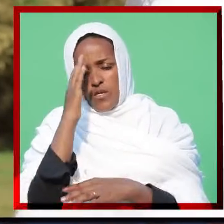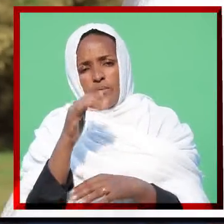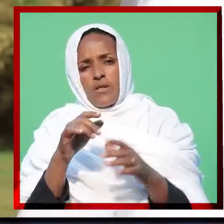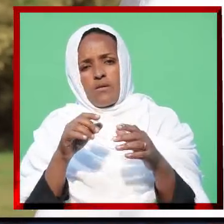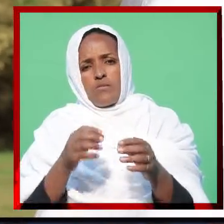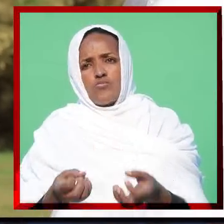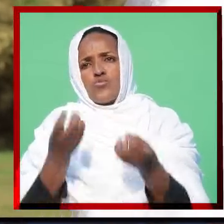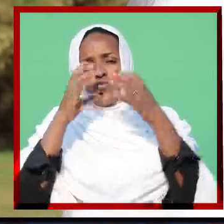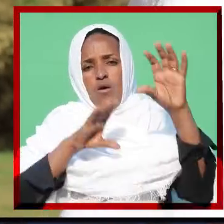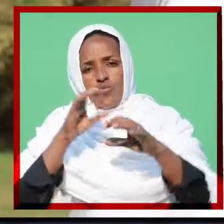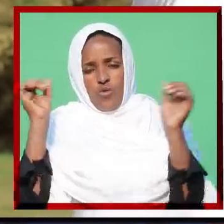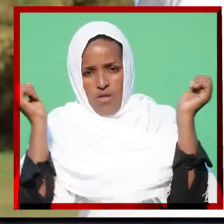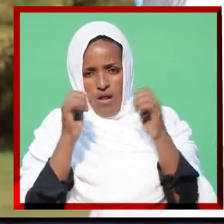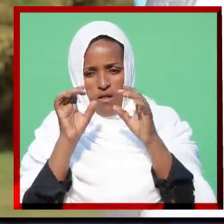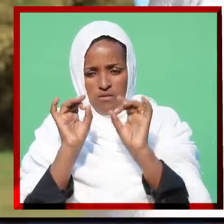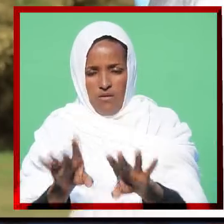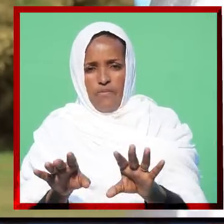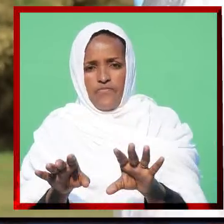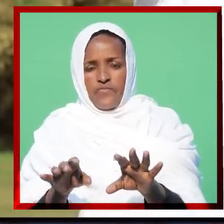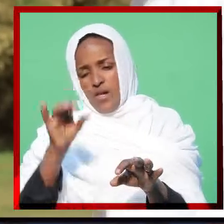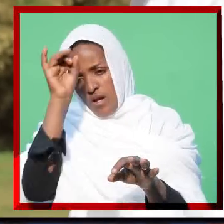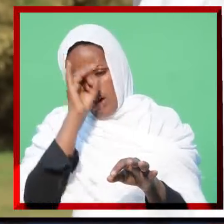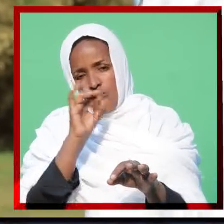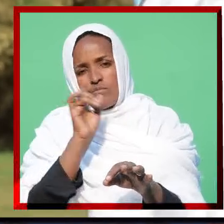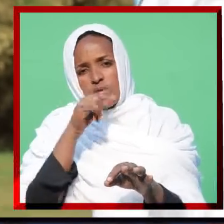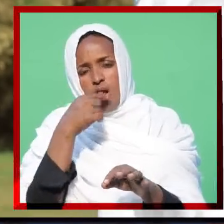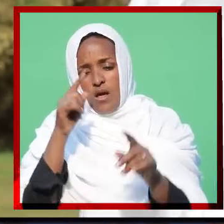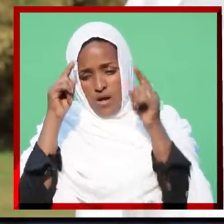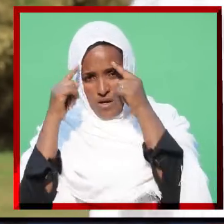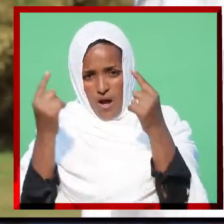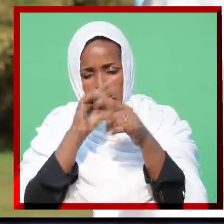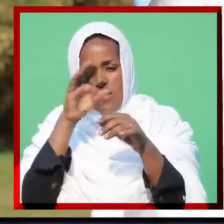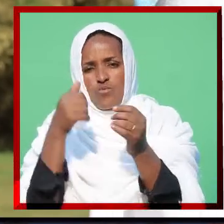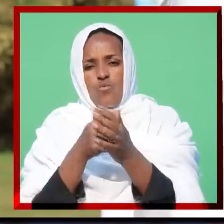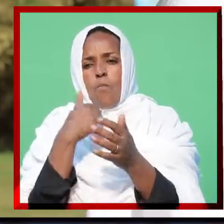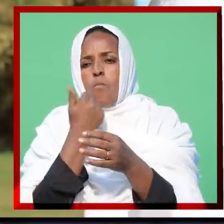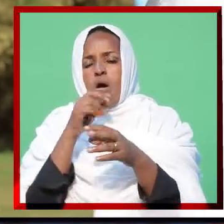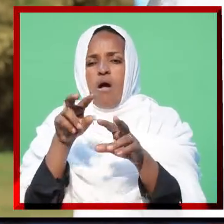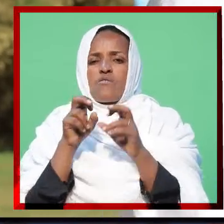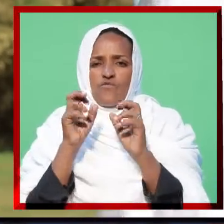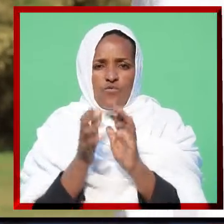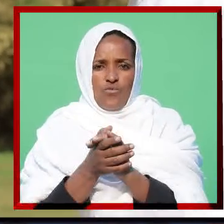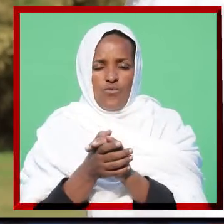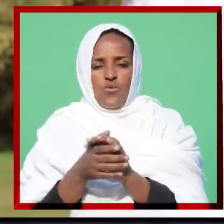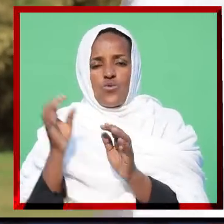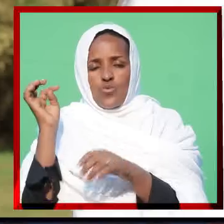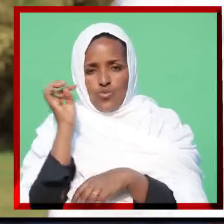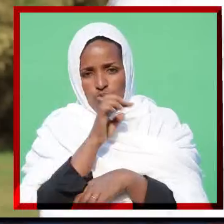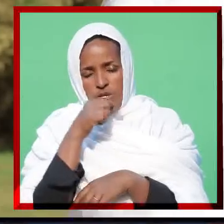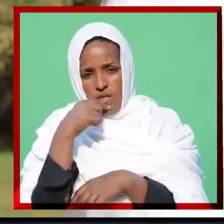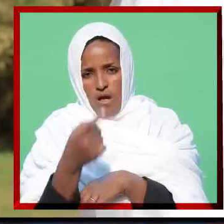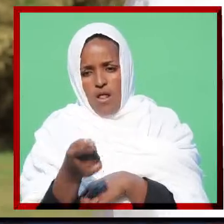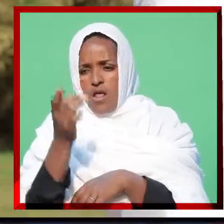ይጠላል። በእውነቱ እንዲያውም ሊቁ ምን አለ? ከኃጢአት ሁሉ ማንኛው ይከፋል አሉት? ሐሰት